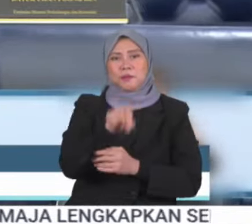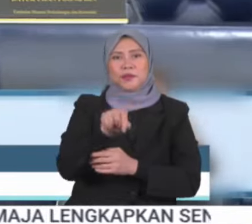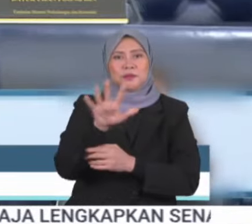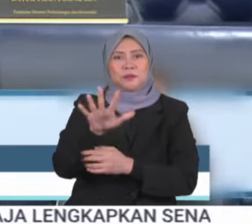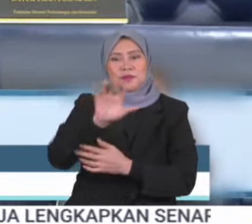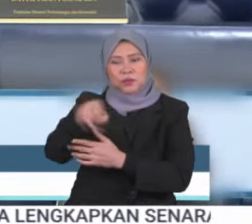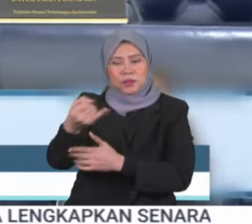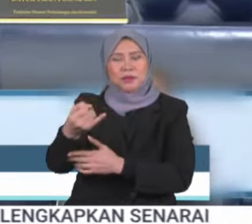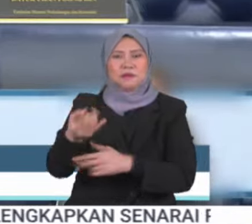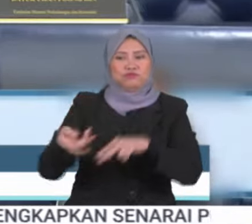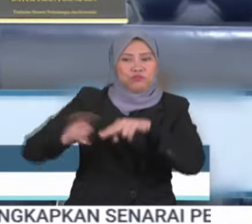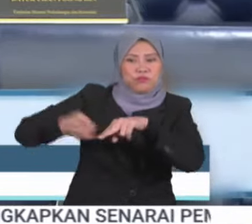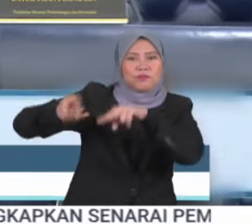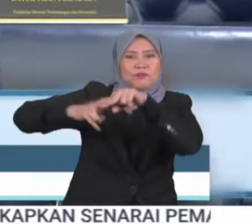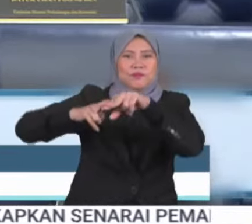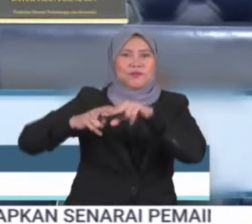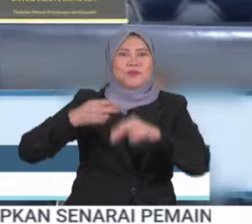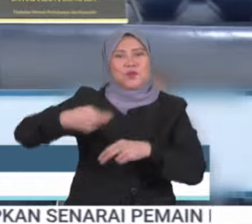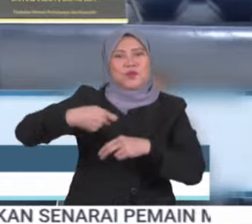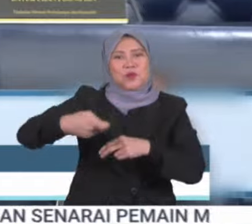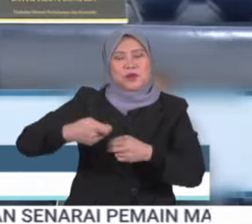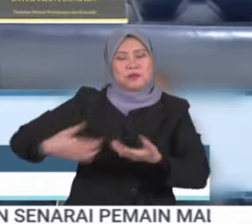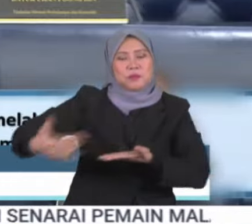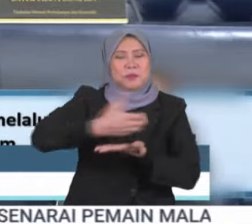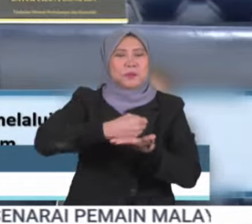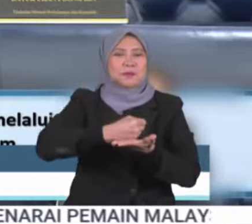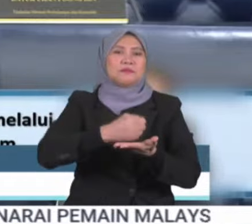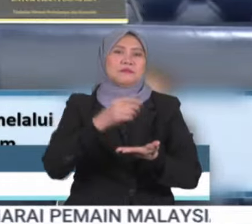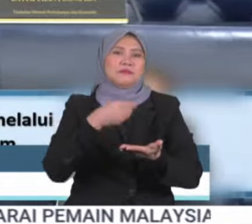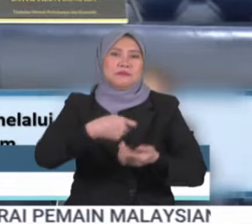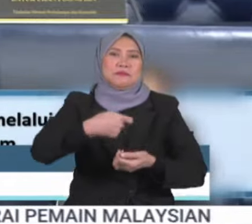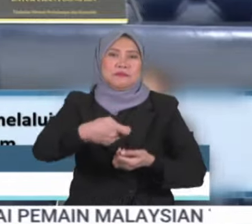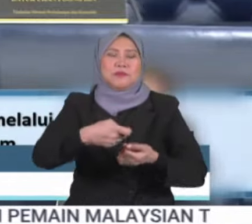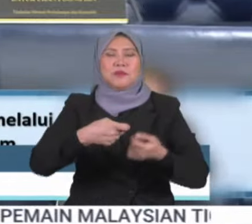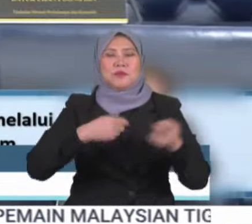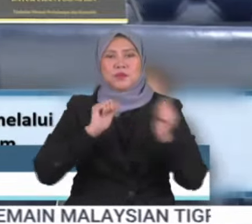iaitu 4 kali ganda hasil sewaan penganjuran acara sukan.